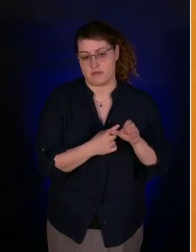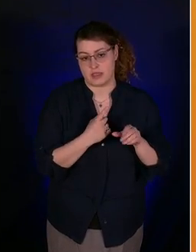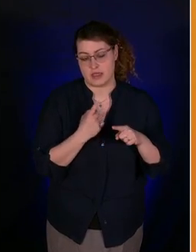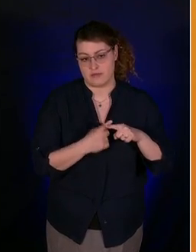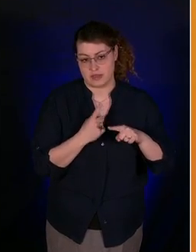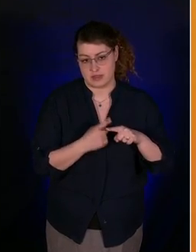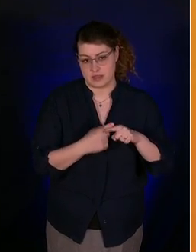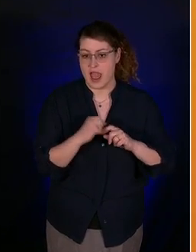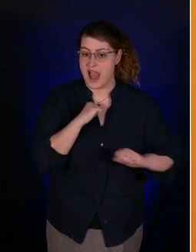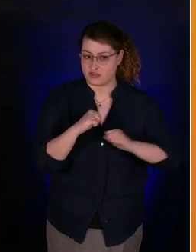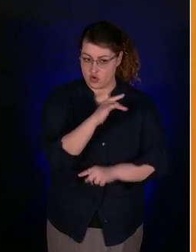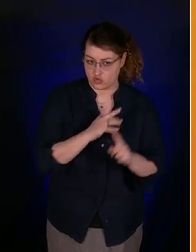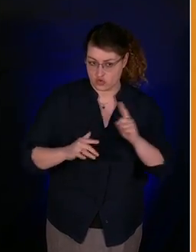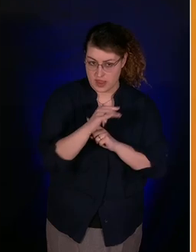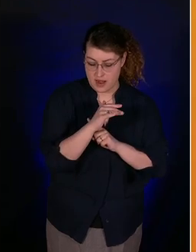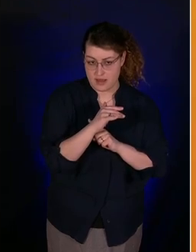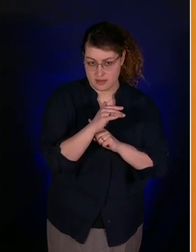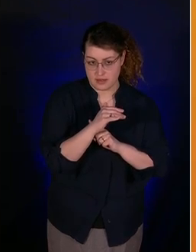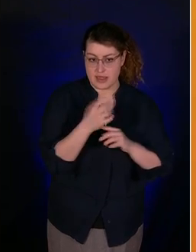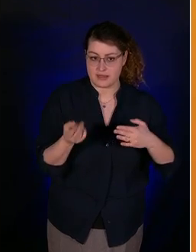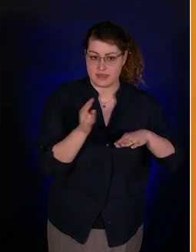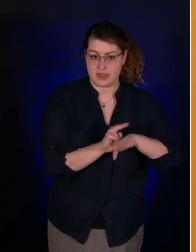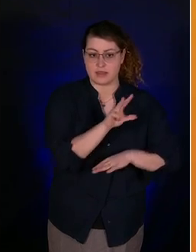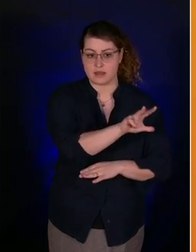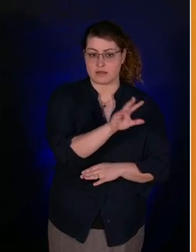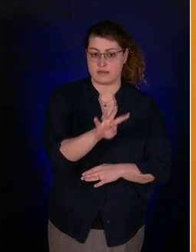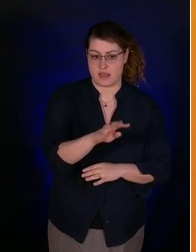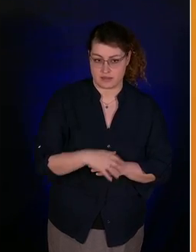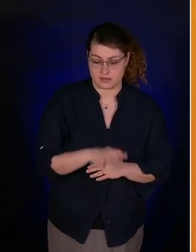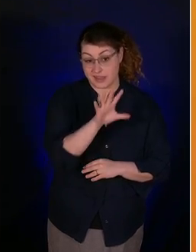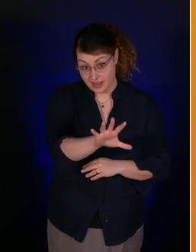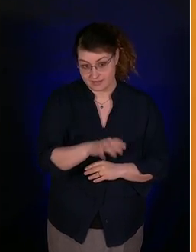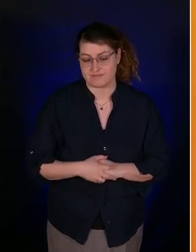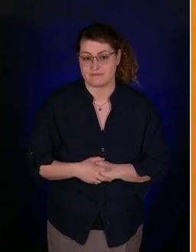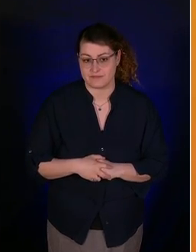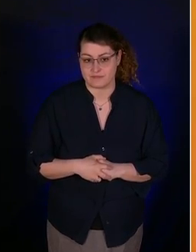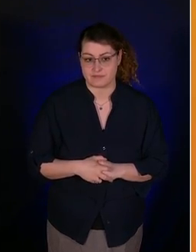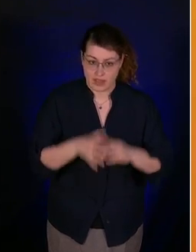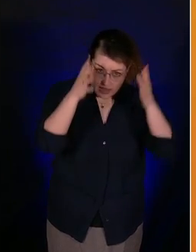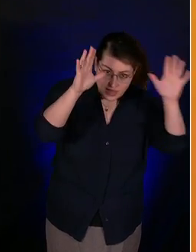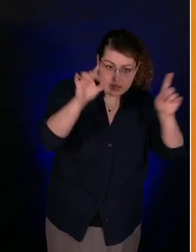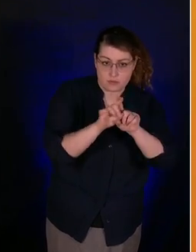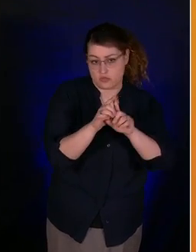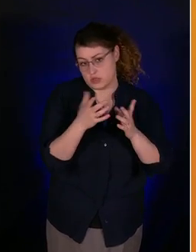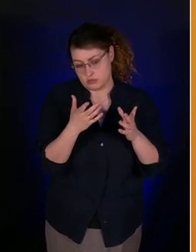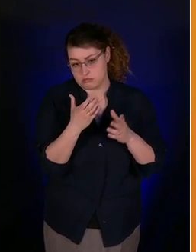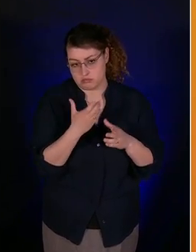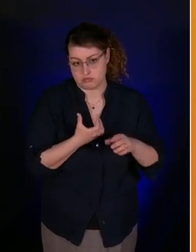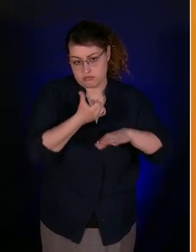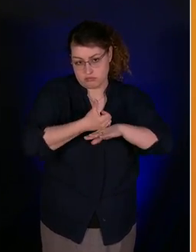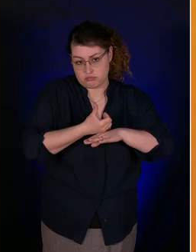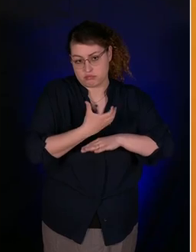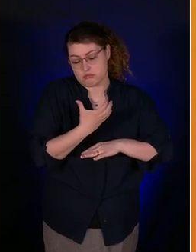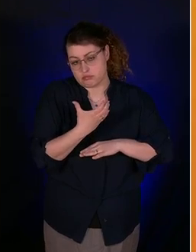Sociale, déléguée du 35, c'est UL Rennes et CGT du CHU de Rennes.